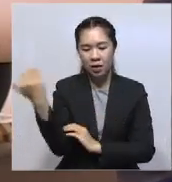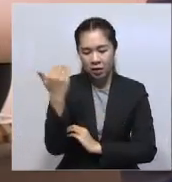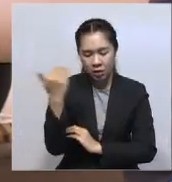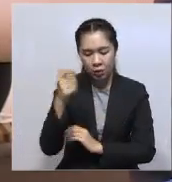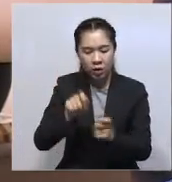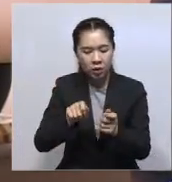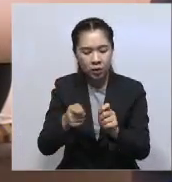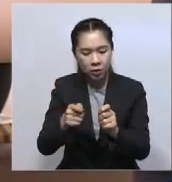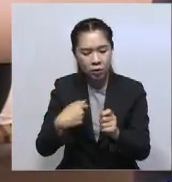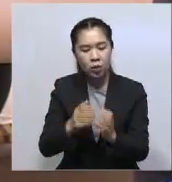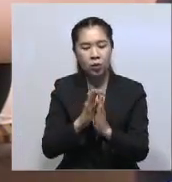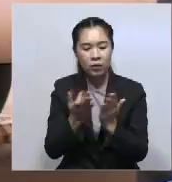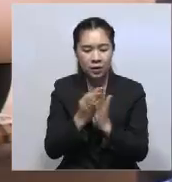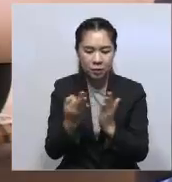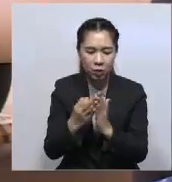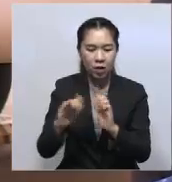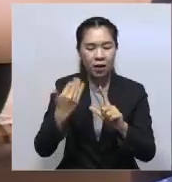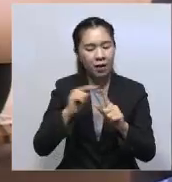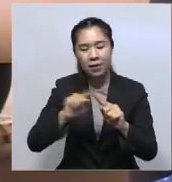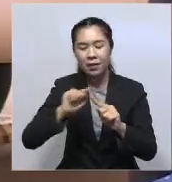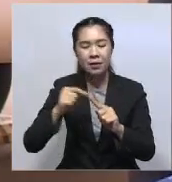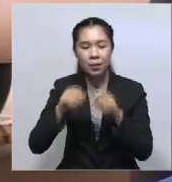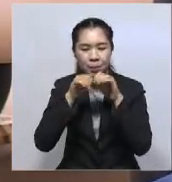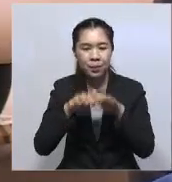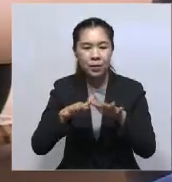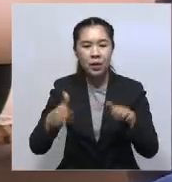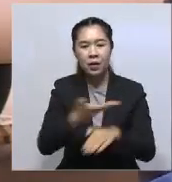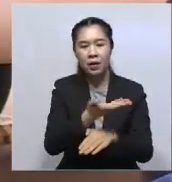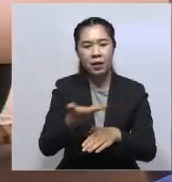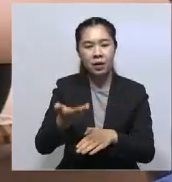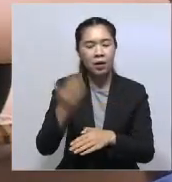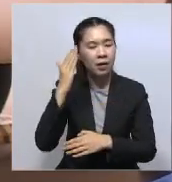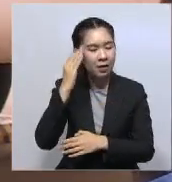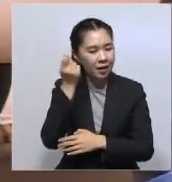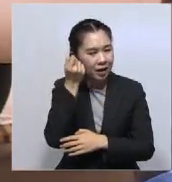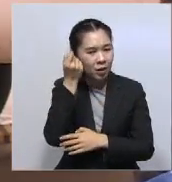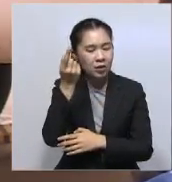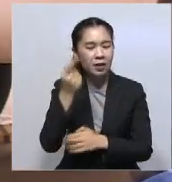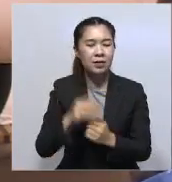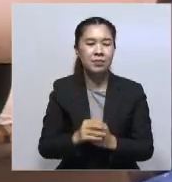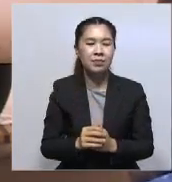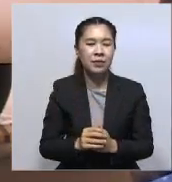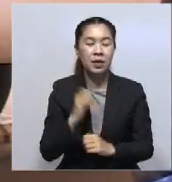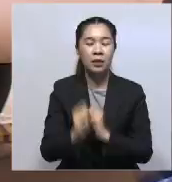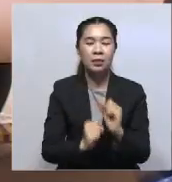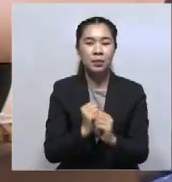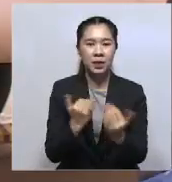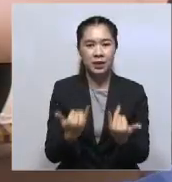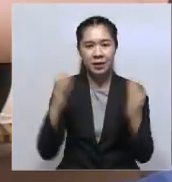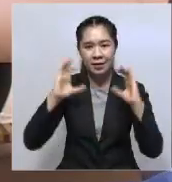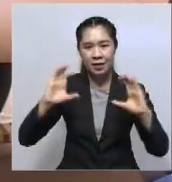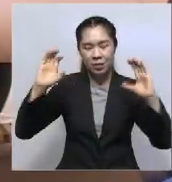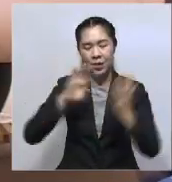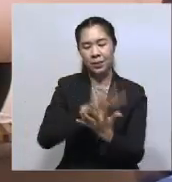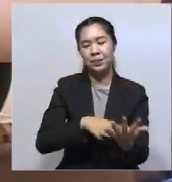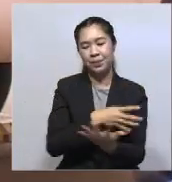ยุโซเชียลมีเดียเครือข่ายภาคประชาชนจะพยายามสร้างความรับรู้และความเข้าใจให้ได้โดยเฉพาะปีนี้รัฐบาลมีนโย